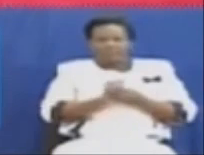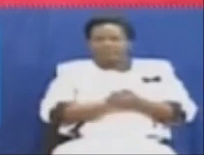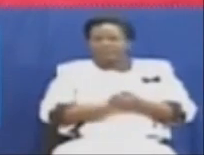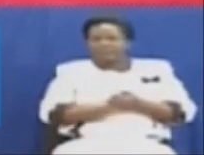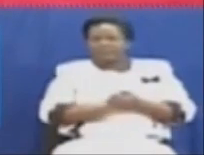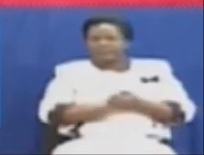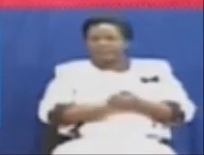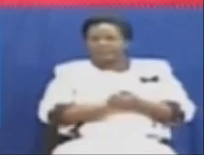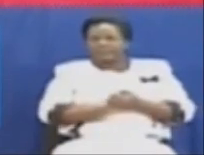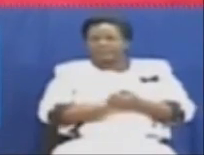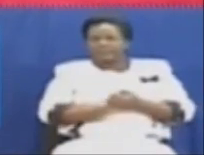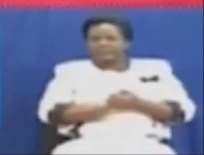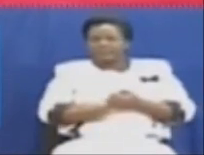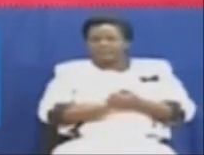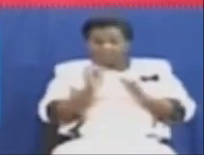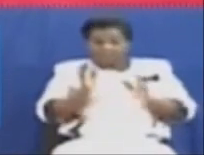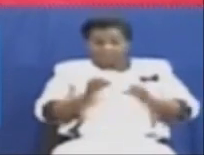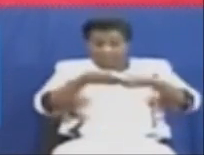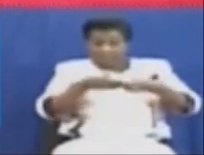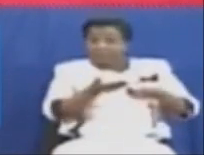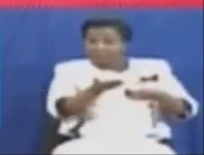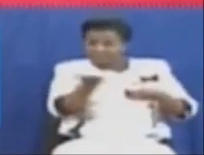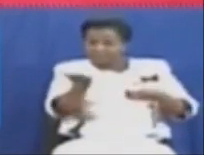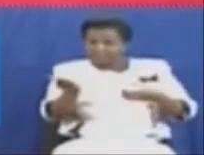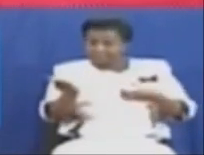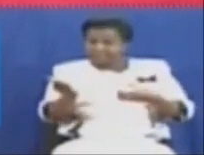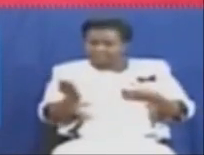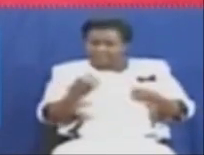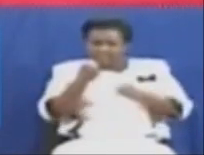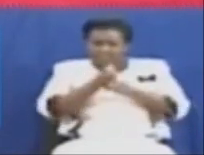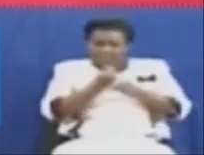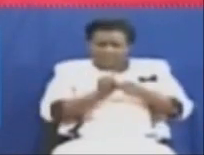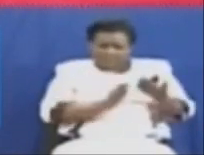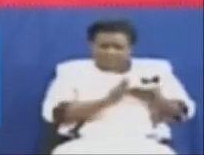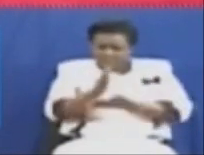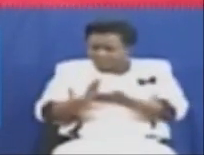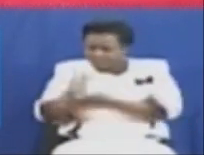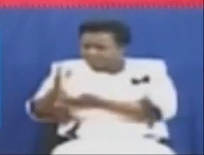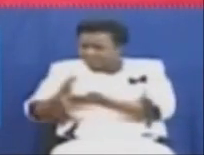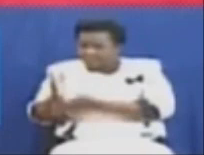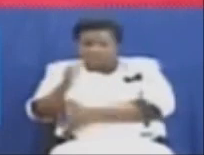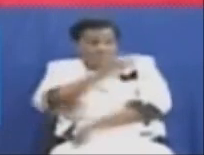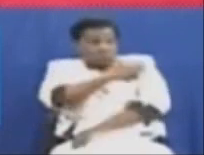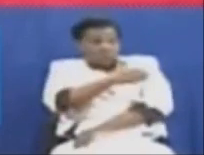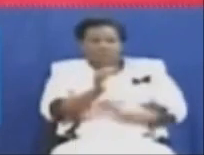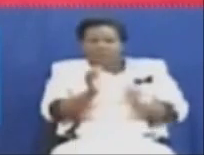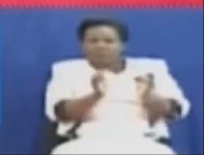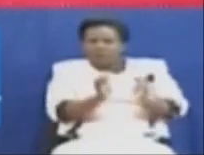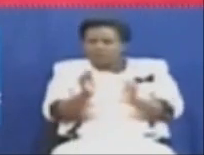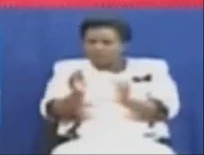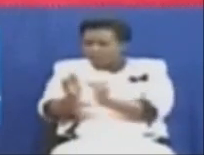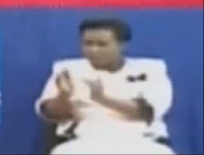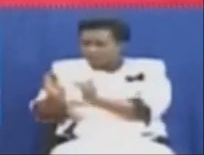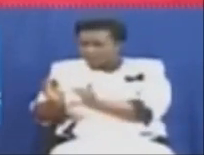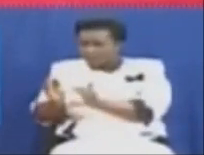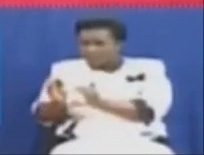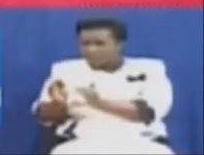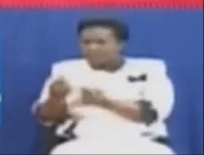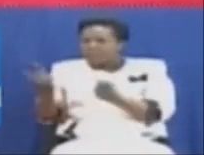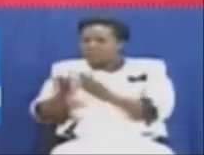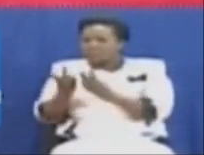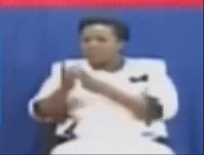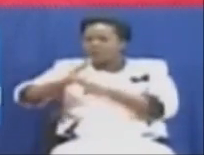Kamati hizi tumezitaka zifanye mapitio ya huduma ndogo ndogo zinazohitaji kwa ajili ya ukarabati